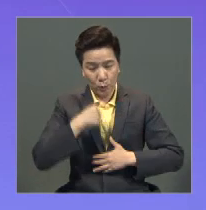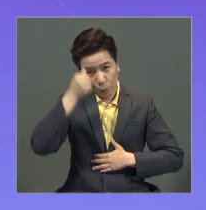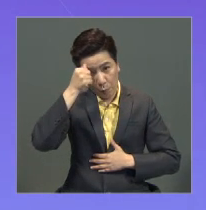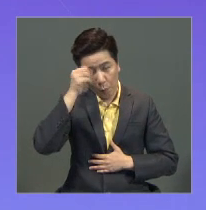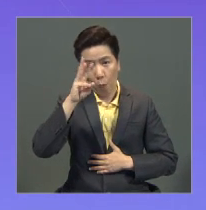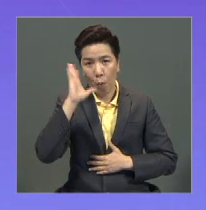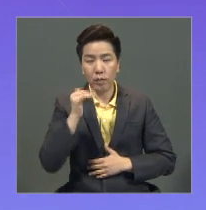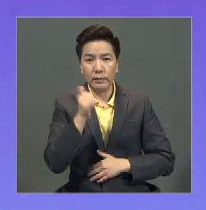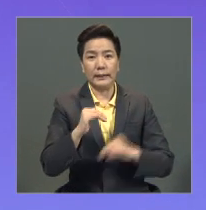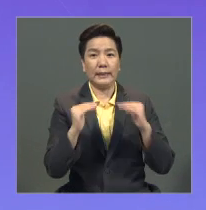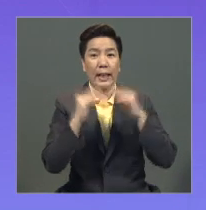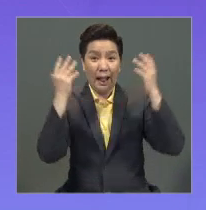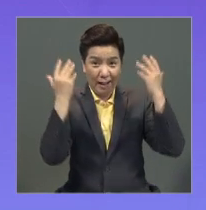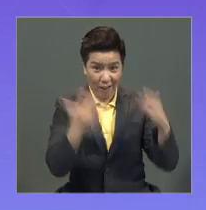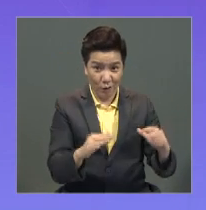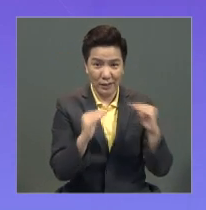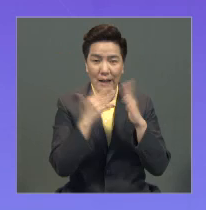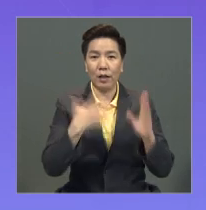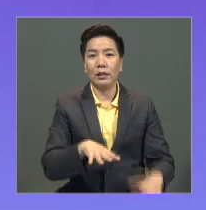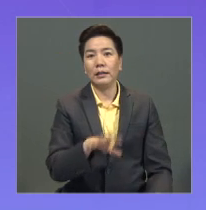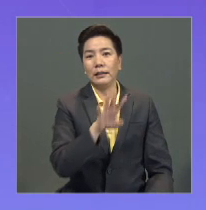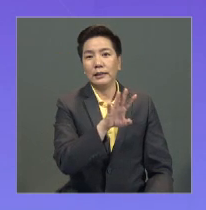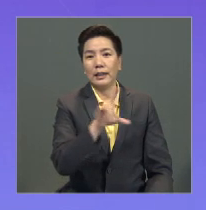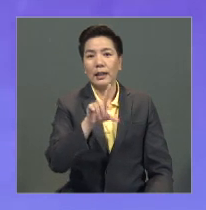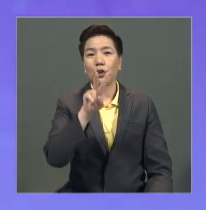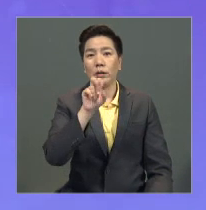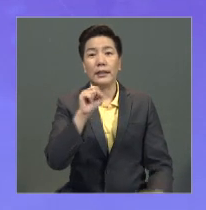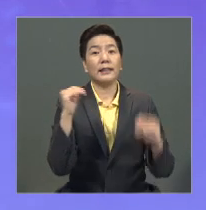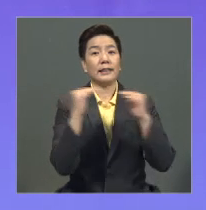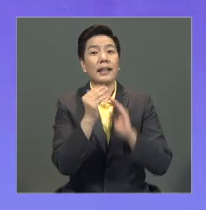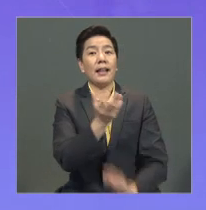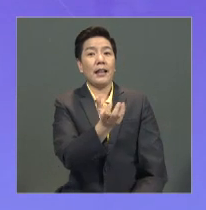6วันผ่านไปเนี่ยคนเข้าไปใช้สิทธิ์ตอนนี้4200000